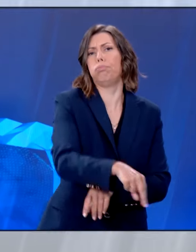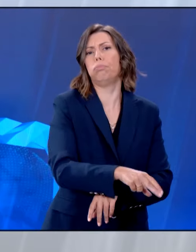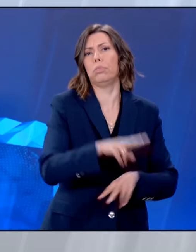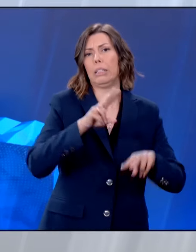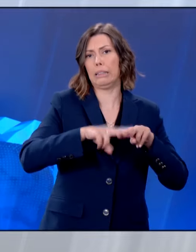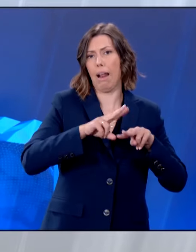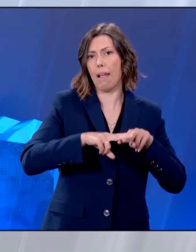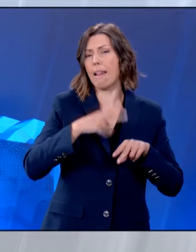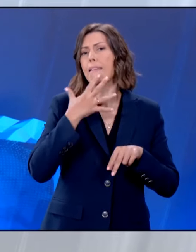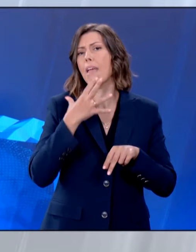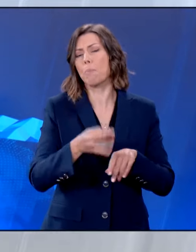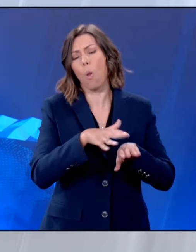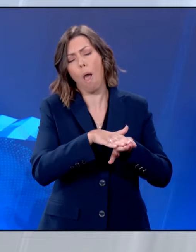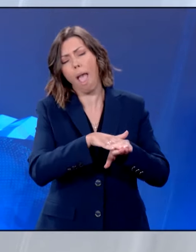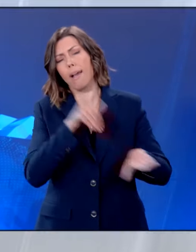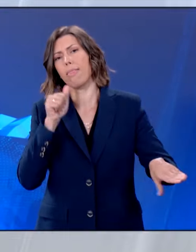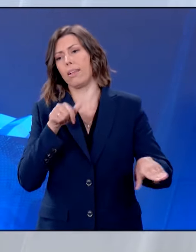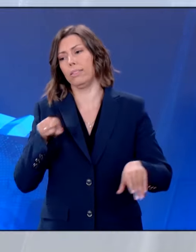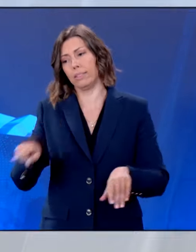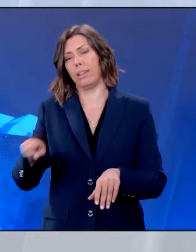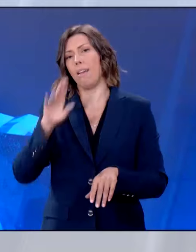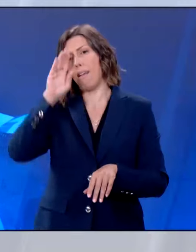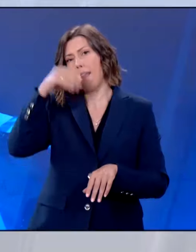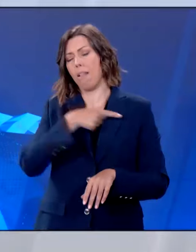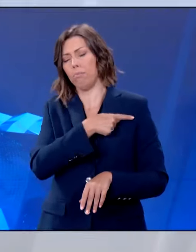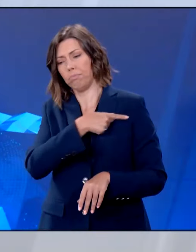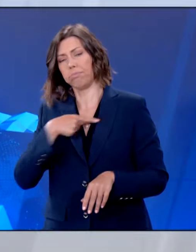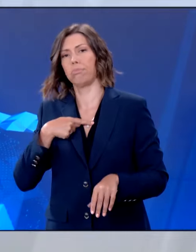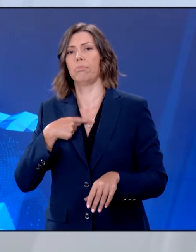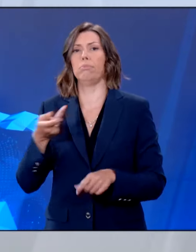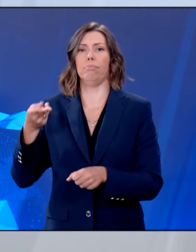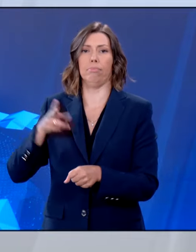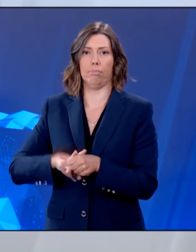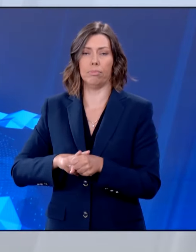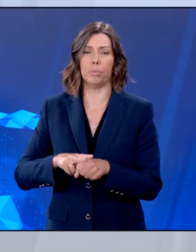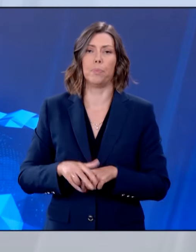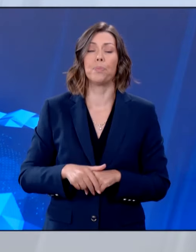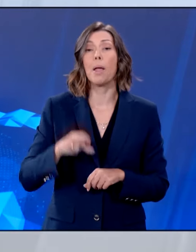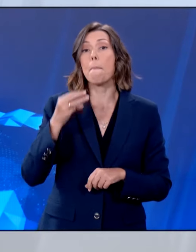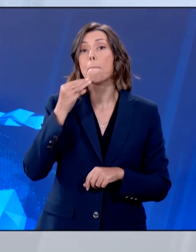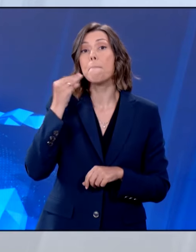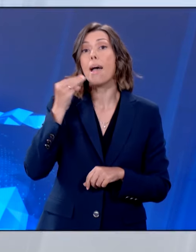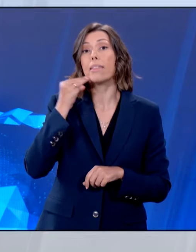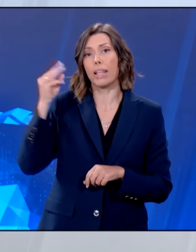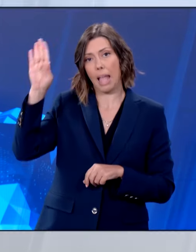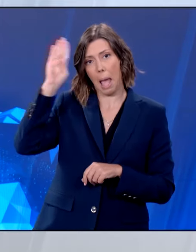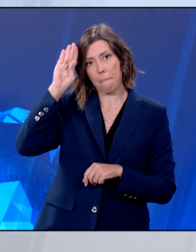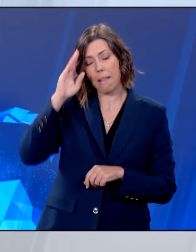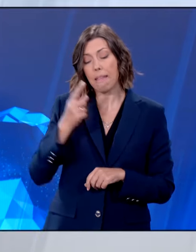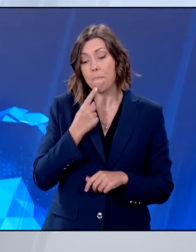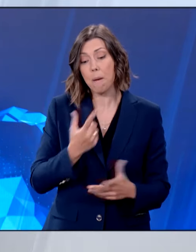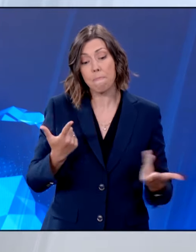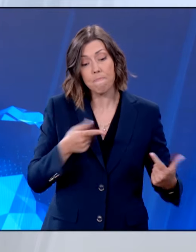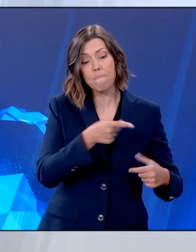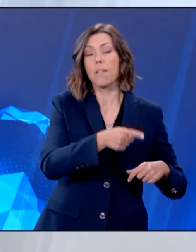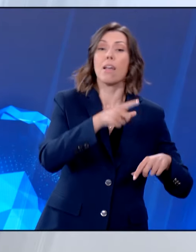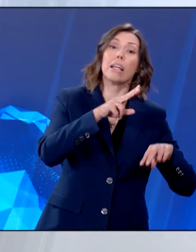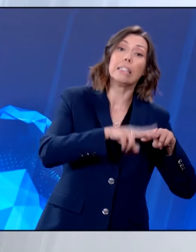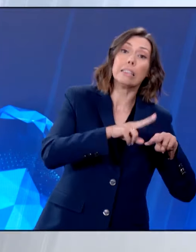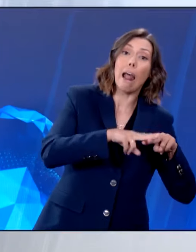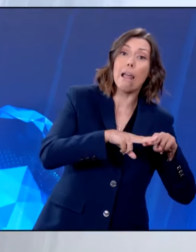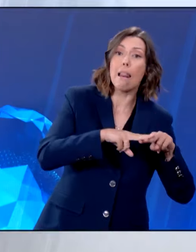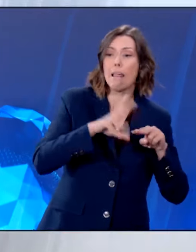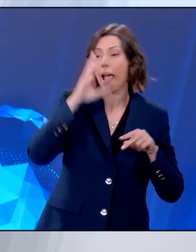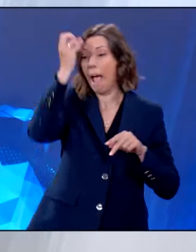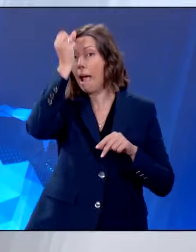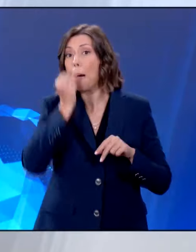ηγέτη της Χαμάς, Ισμαήλ Χανίγια. Από τις Ηνωμένες Πολιτείες, ο Τζο Μπάιντεν λέει πως μια συμφωνία ανάμεσα σε Ισραήλ και Χαμάς θα έβαζε στον πάγο